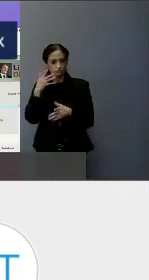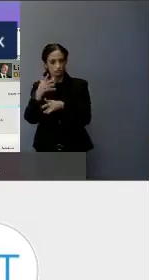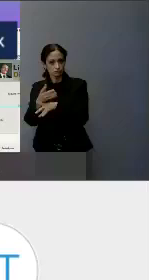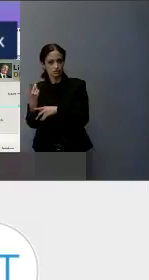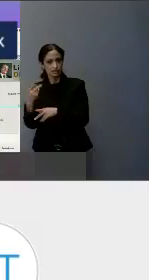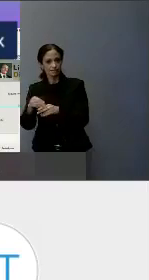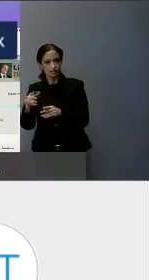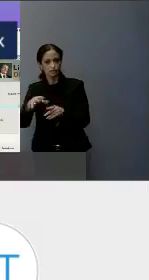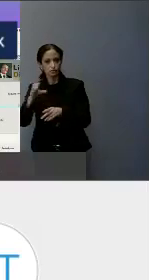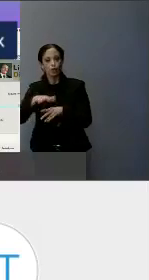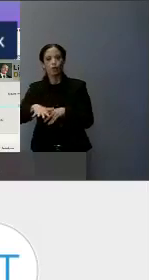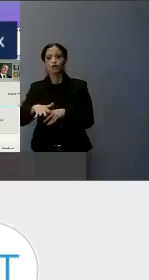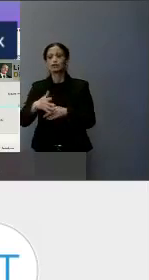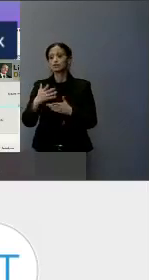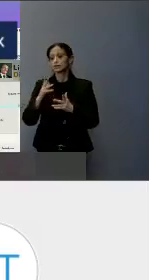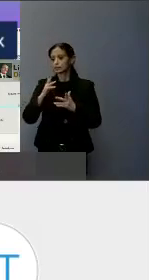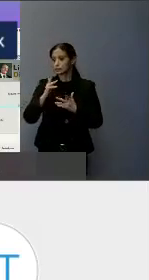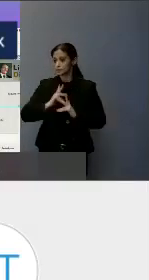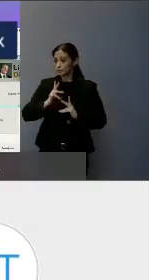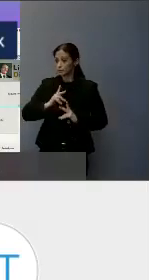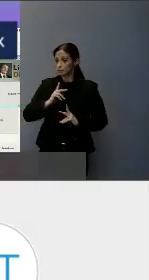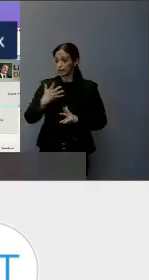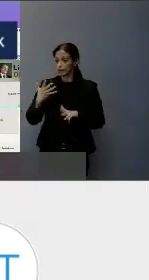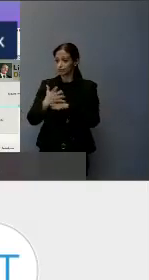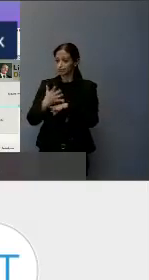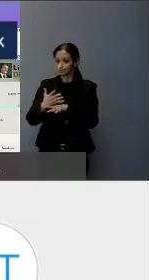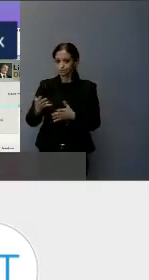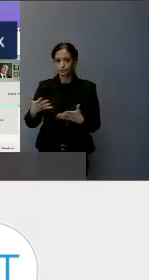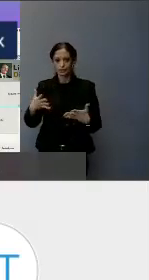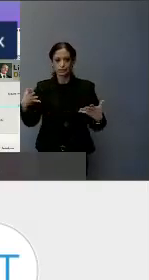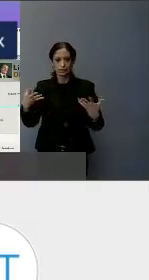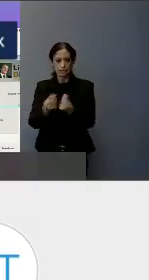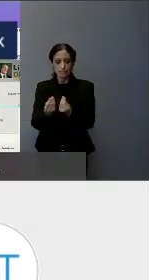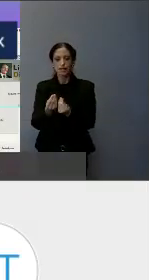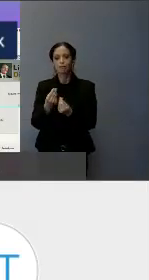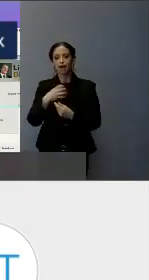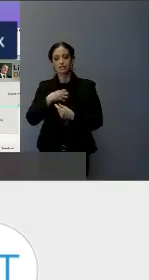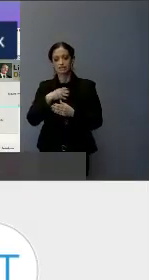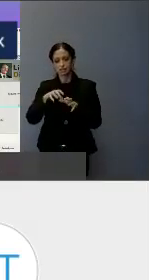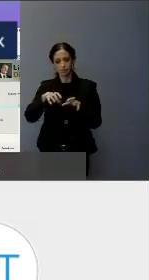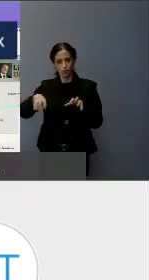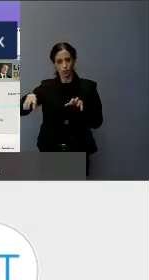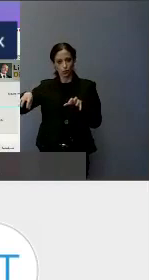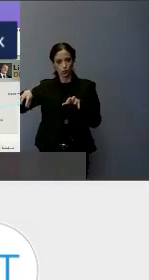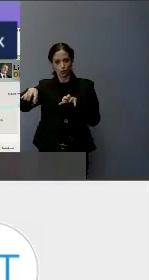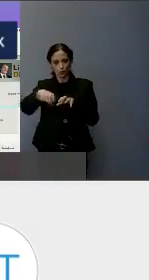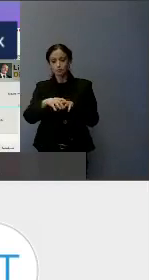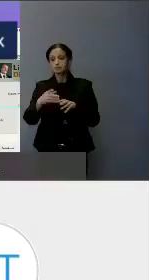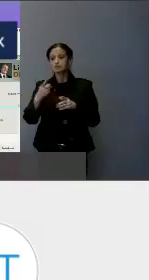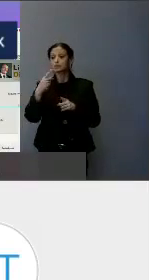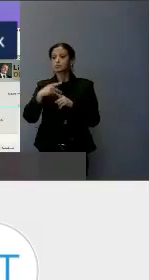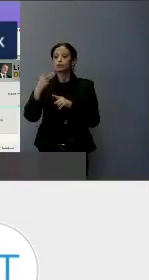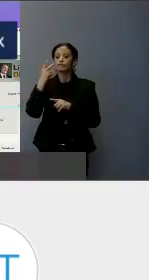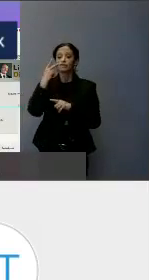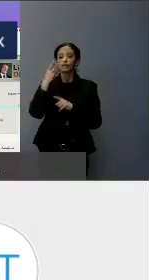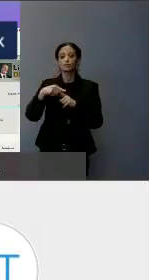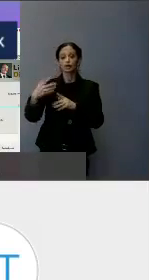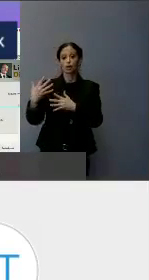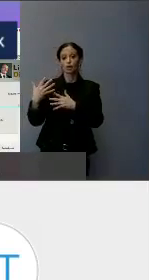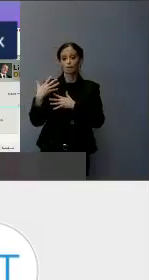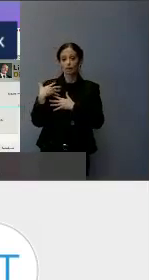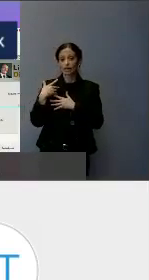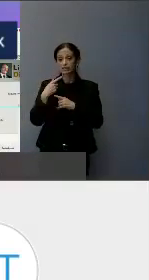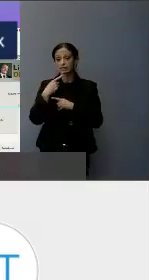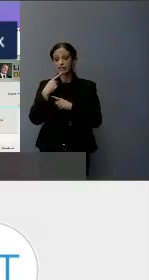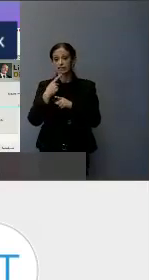disponibilità degli assessori poi si sciolga questo nodo delle competenze e andiamo a vedere chi deve fare che cosa e poi cerchiamo di